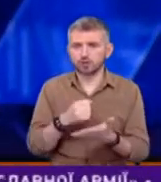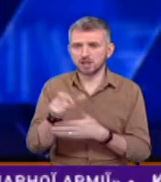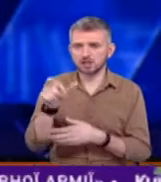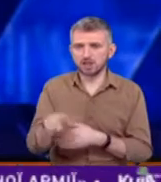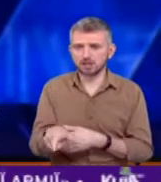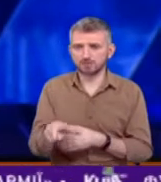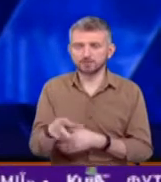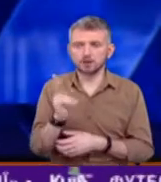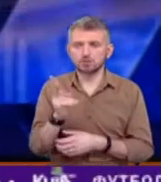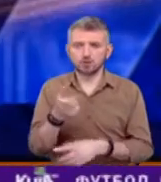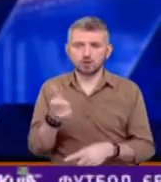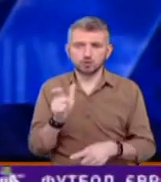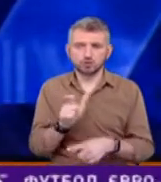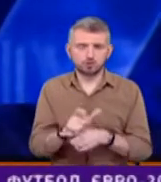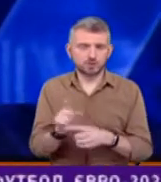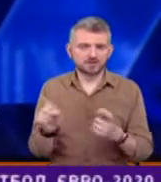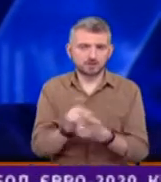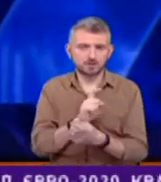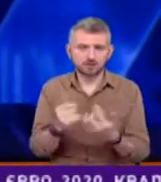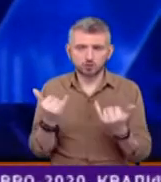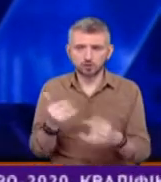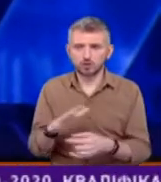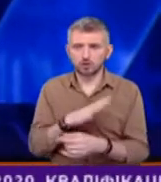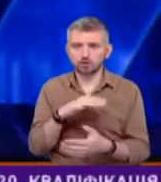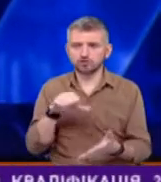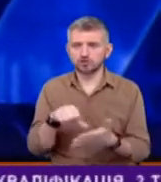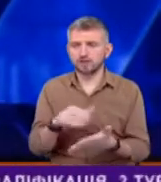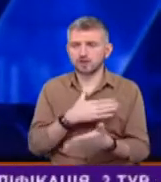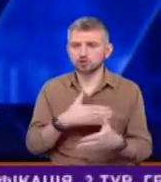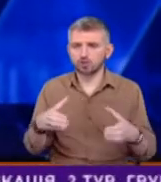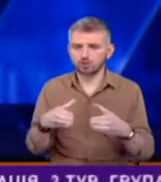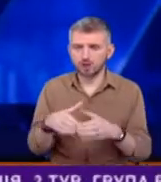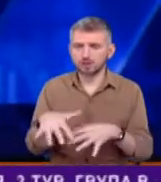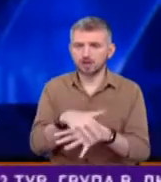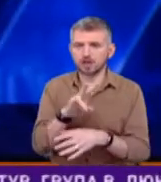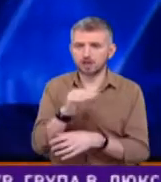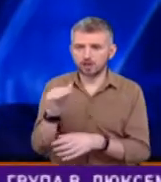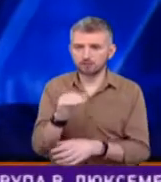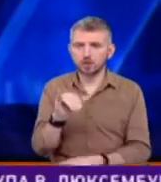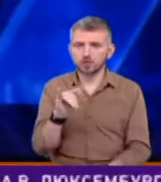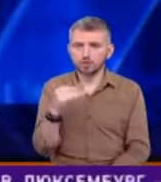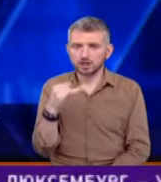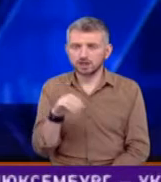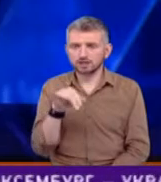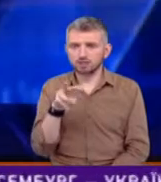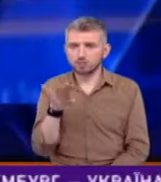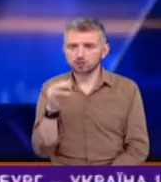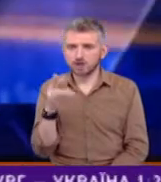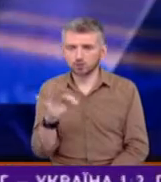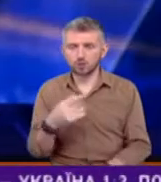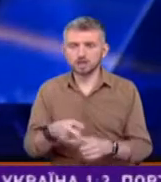кандидатів, який доволі є скандальним на сьогодні. Це колишній член нашої команди Народного фронту, це є Юрій Тимошенко,